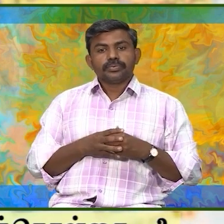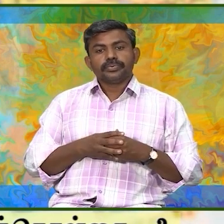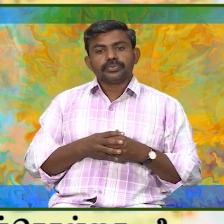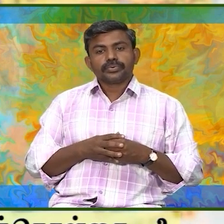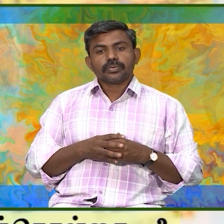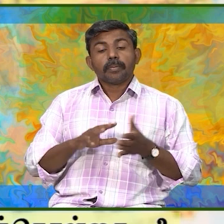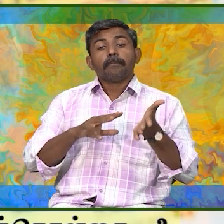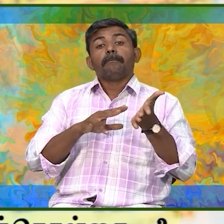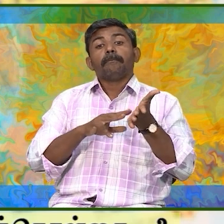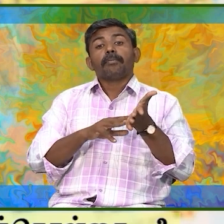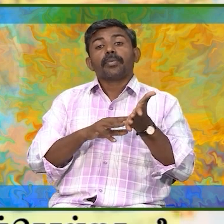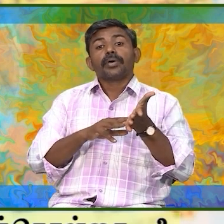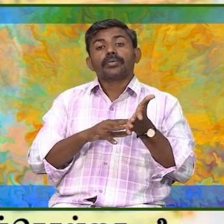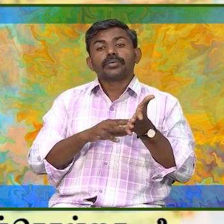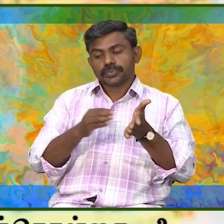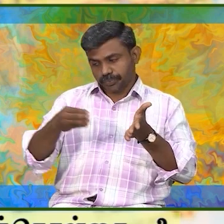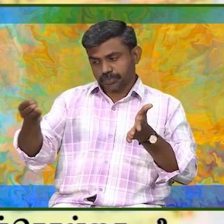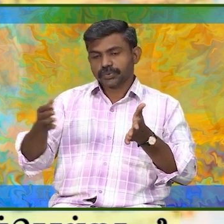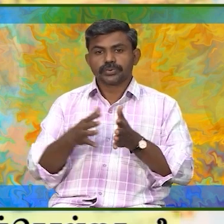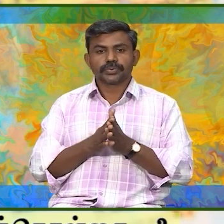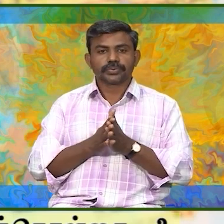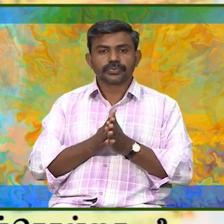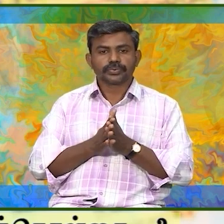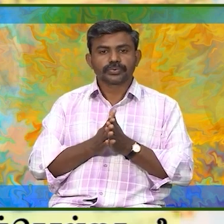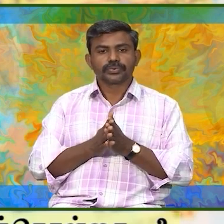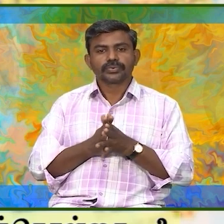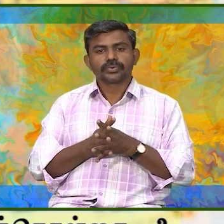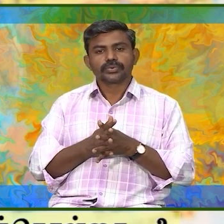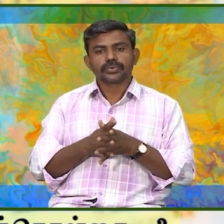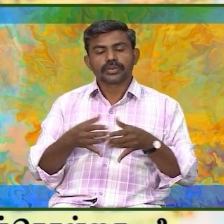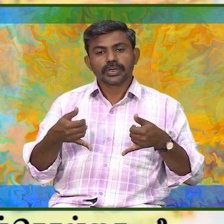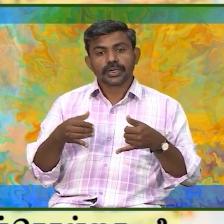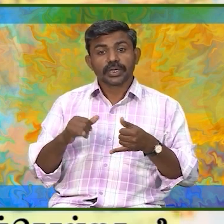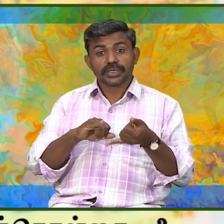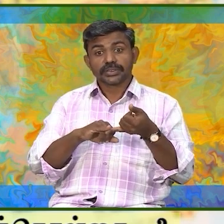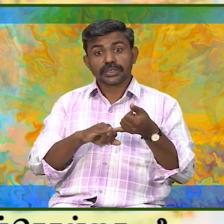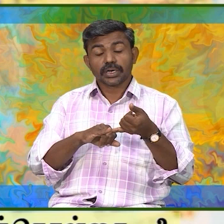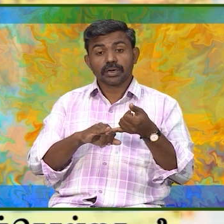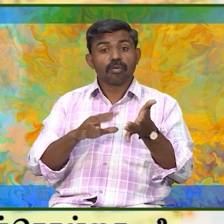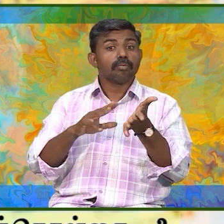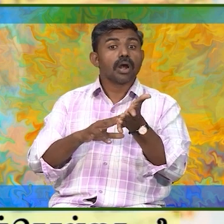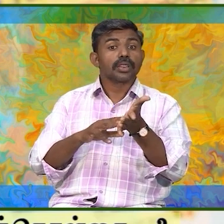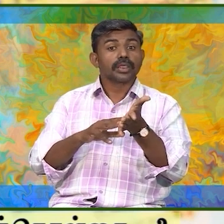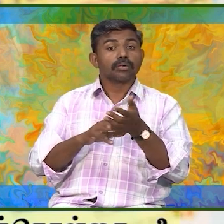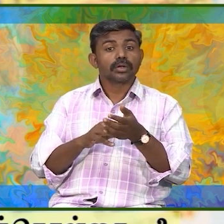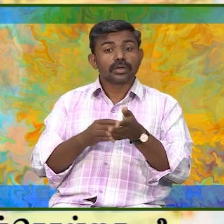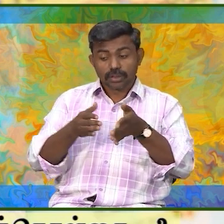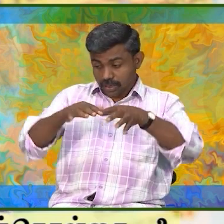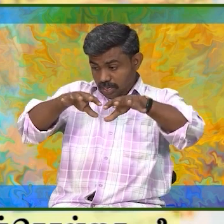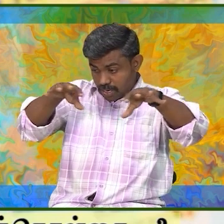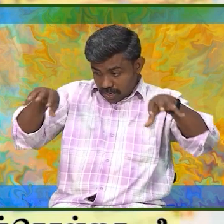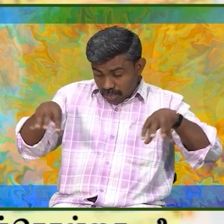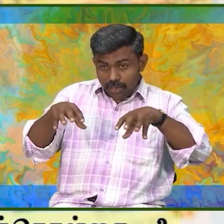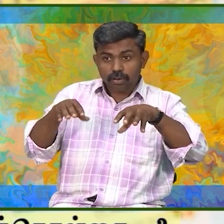இருக்கக்கூடியது பார்த்திங்கன்னா மியான்மர், இதுவும் அண்டைய நாடு தான். இதில் பார்த்திங்கன்னா இலங்கை, மாலத்தீவு, இது இரண்டும் கடல்